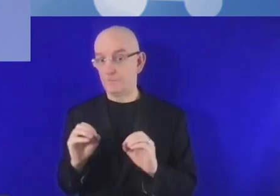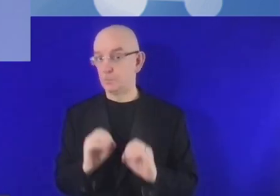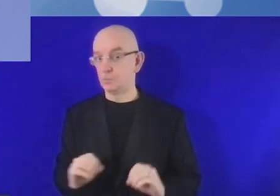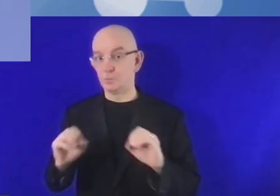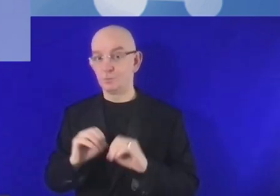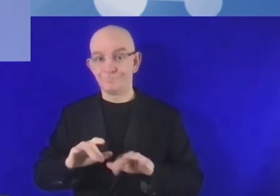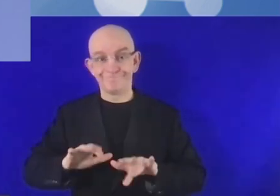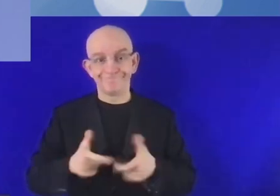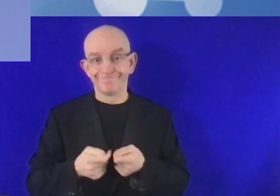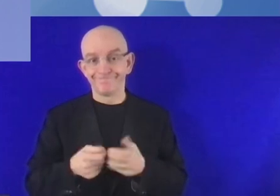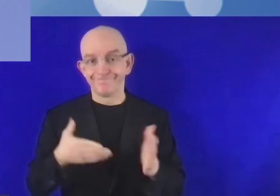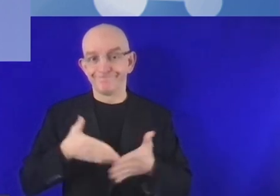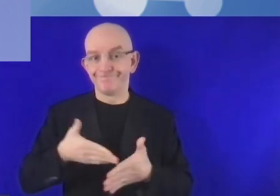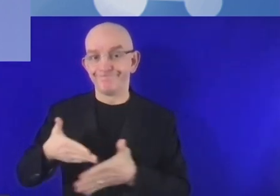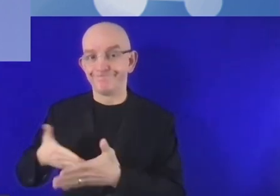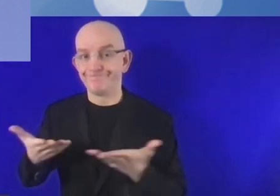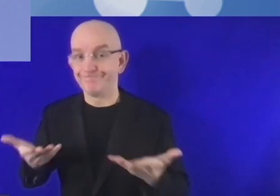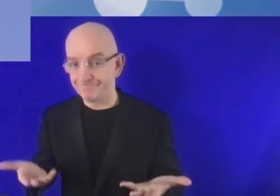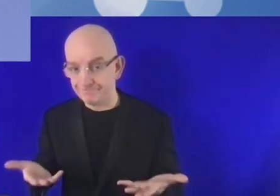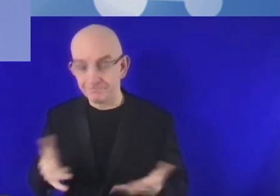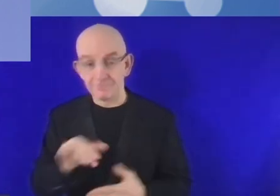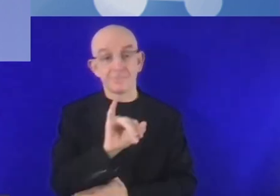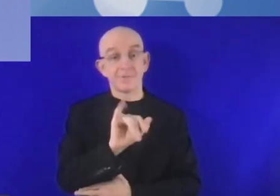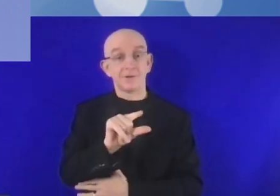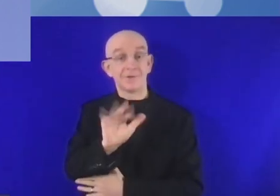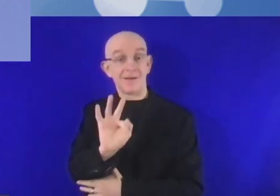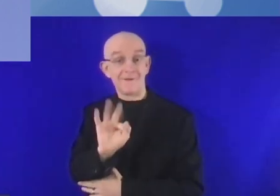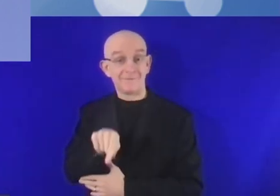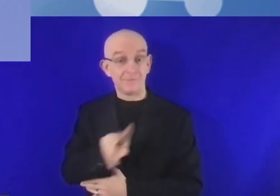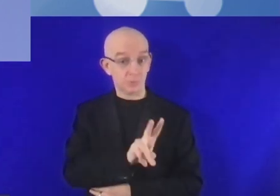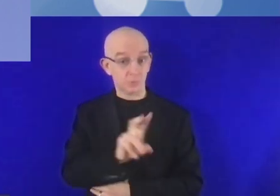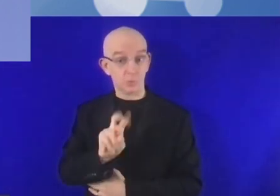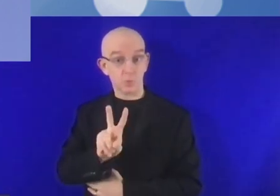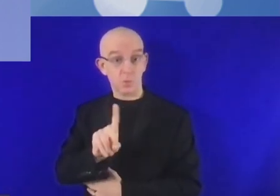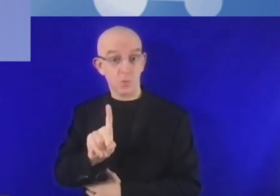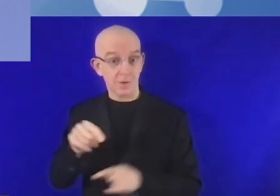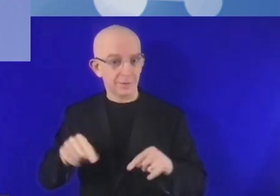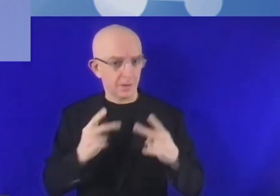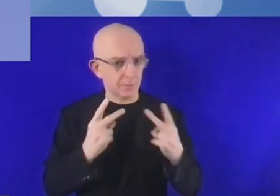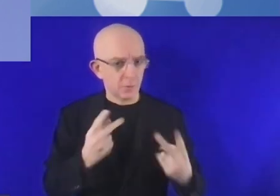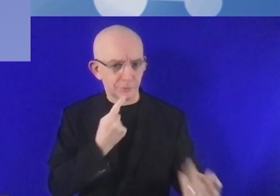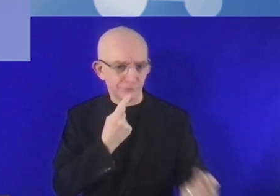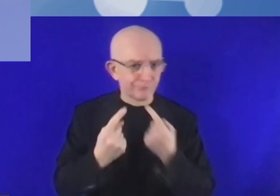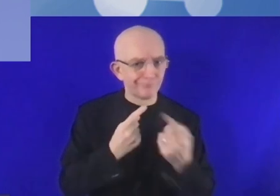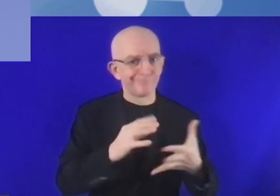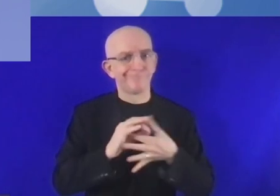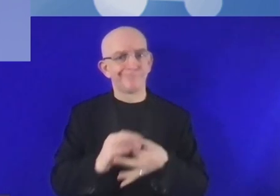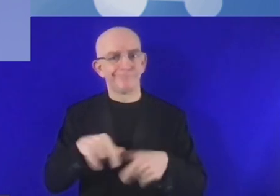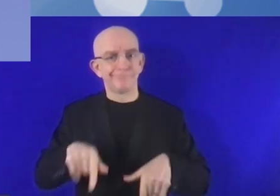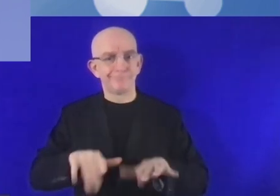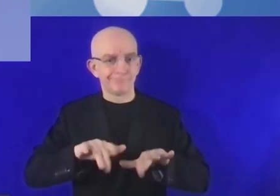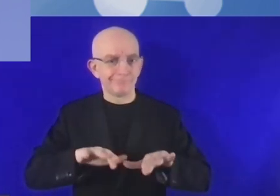internetu. Podczas szczytu cyfrowego ONZ w 2021 roku będziemy